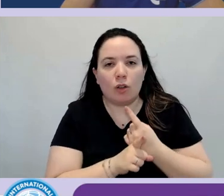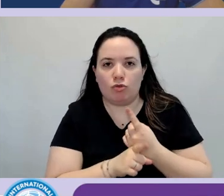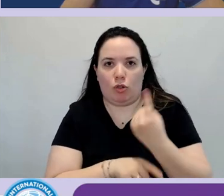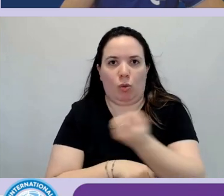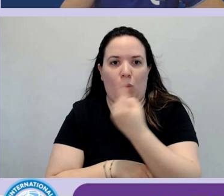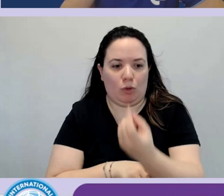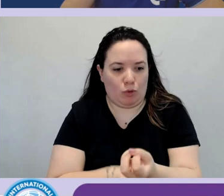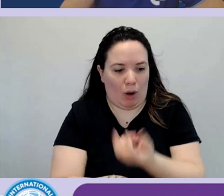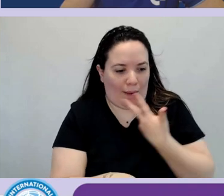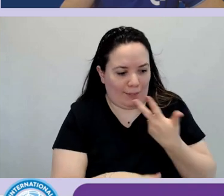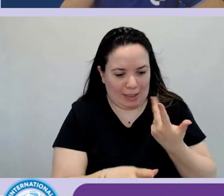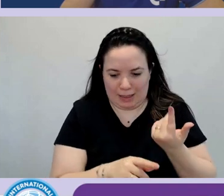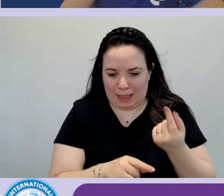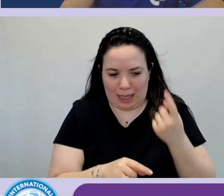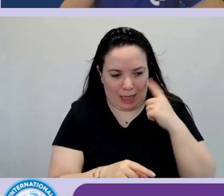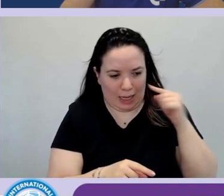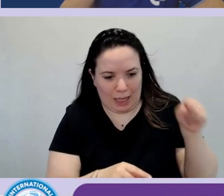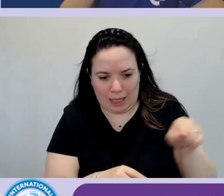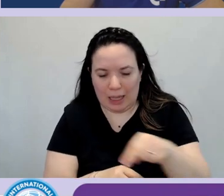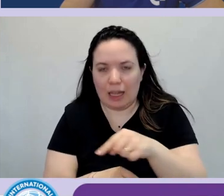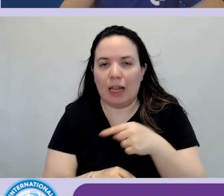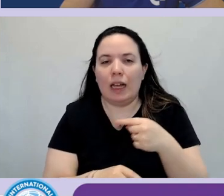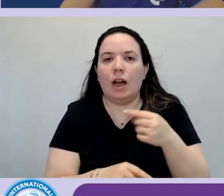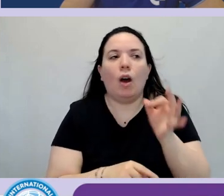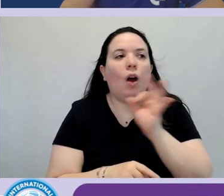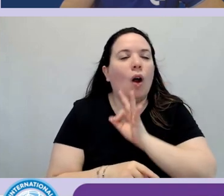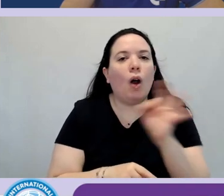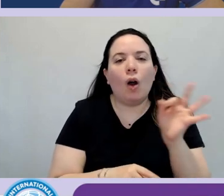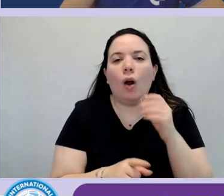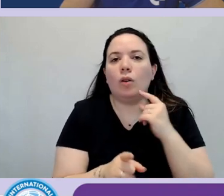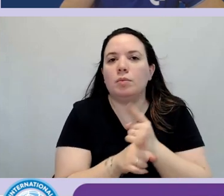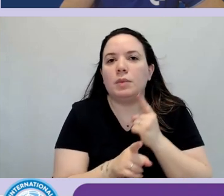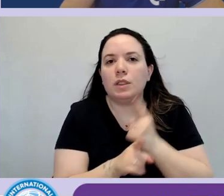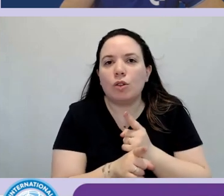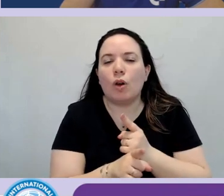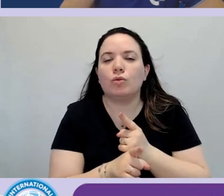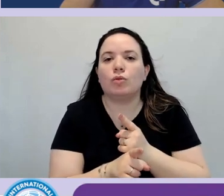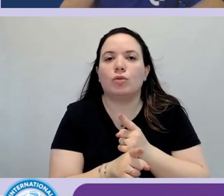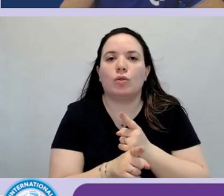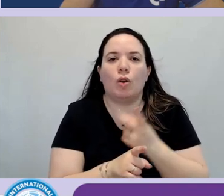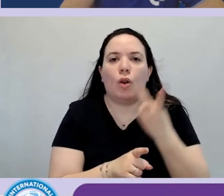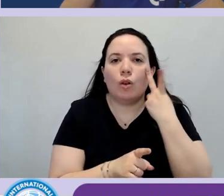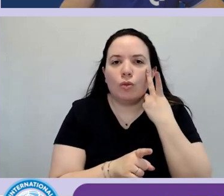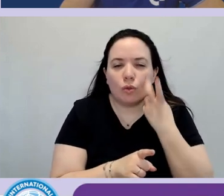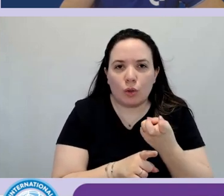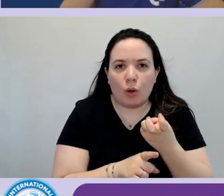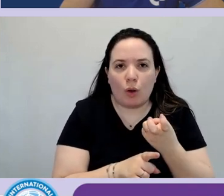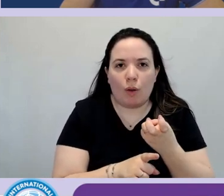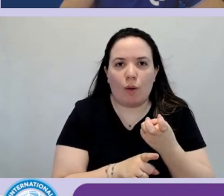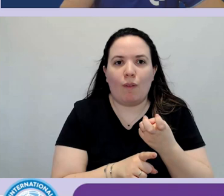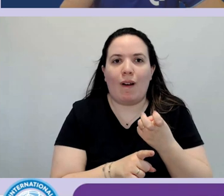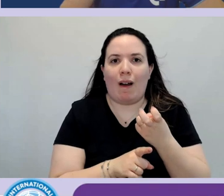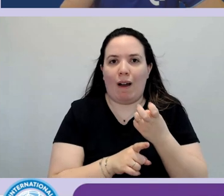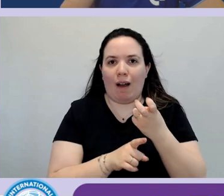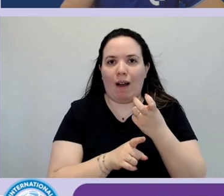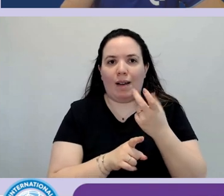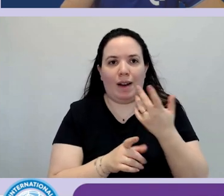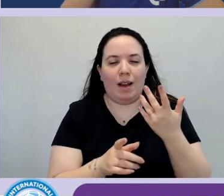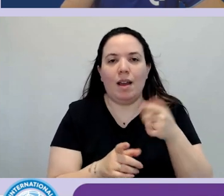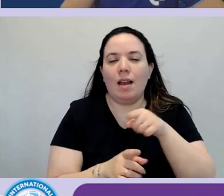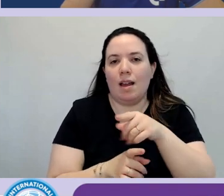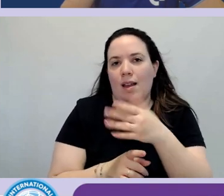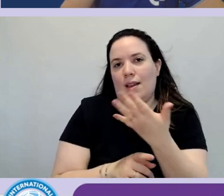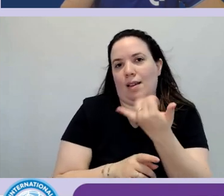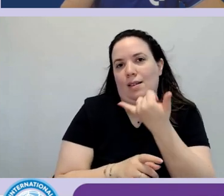avere e in qualche modo di trovare in rete Un una una persona normodotata un